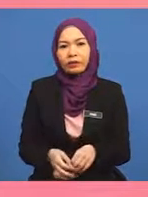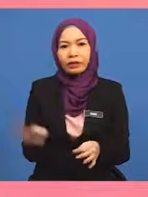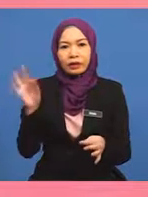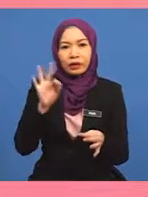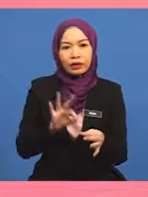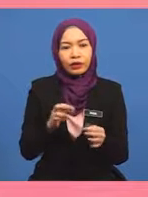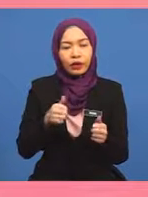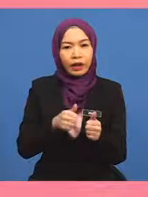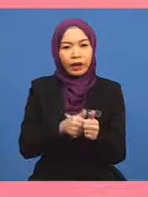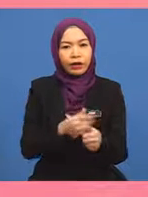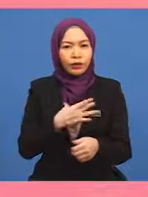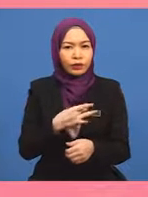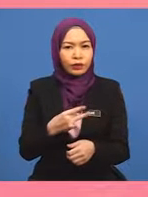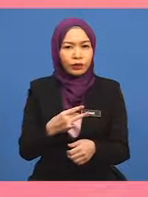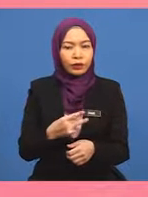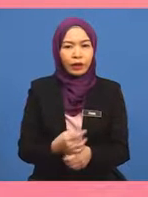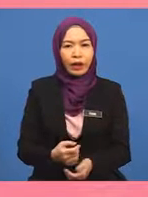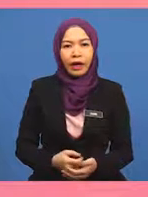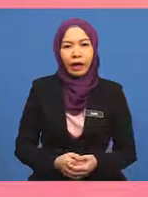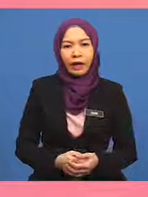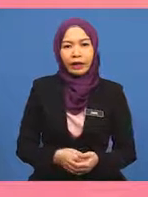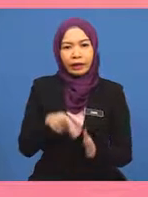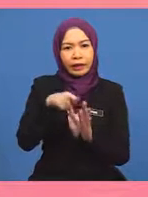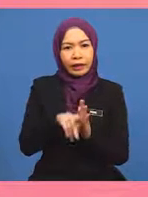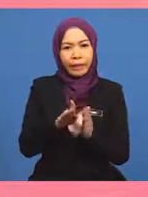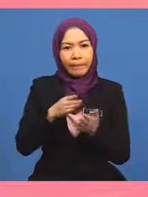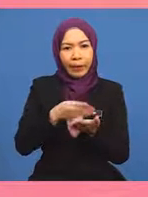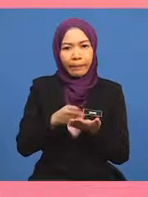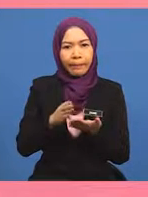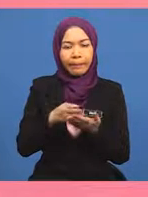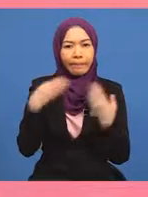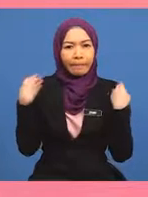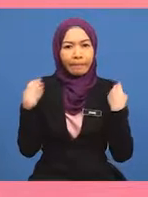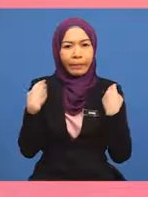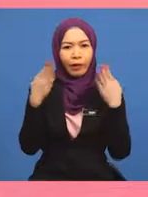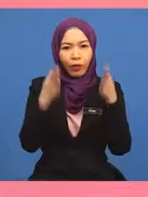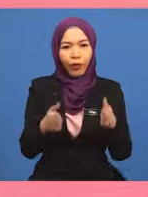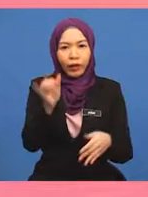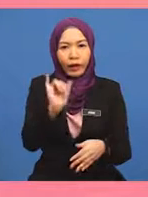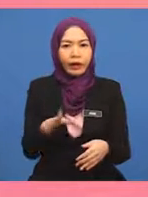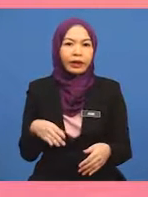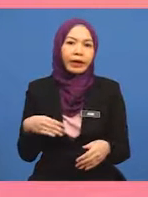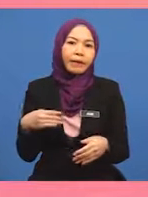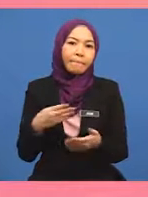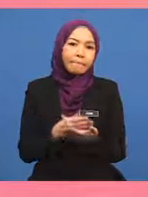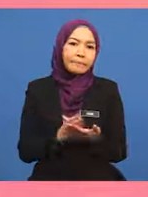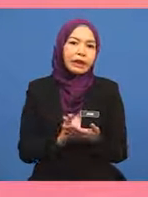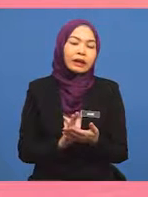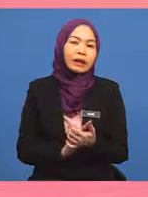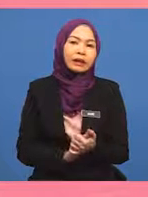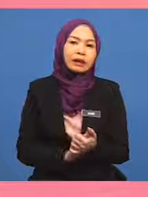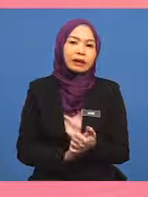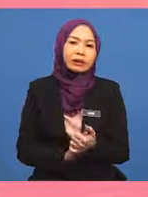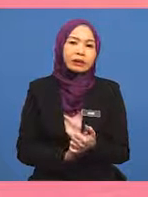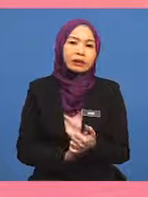dikehendaki oleh pelanggan. Contohnya, sudu garfu adalah alat untuk makan yang